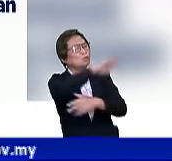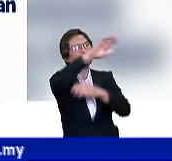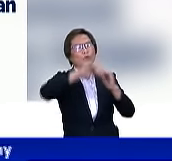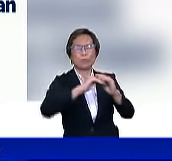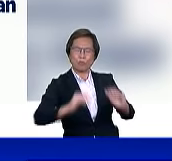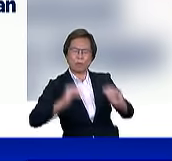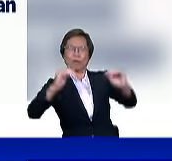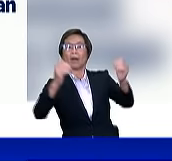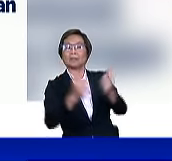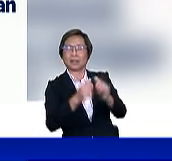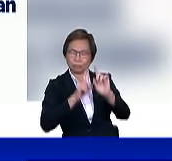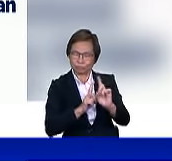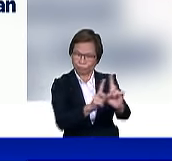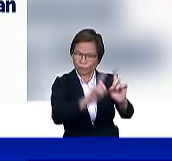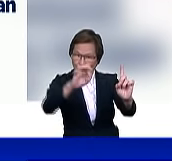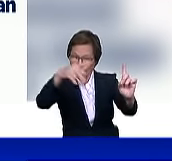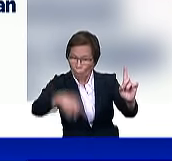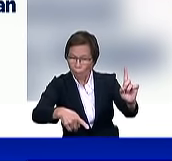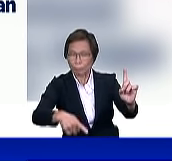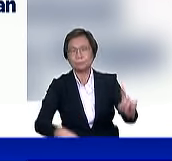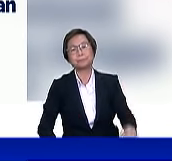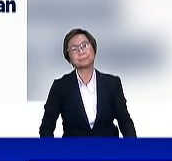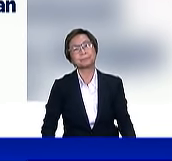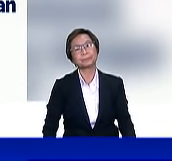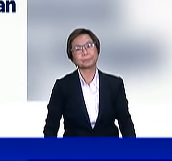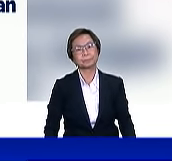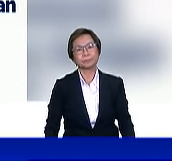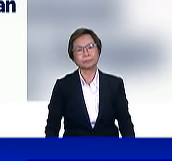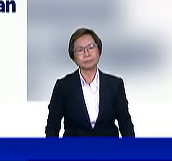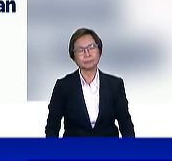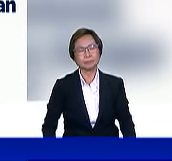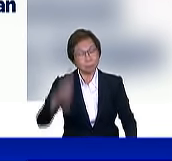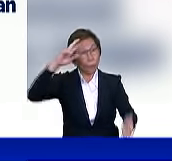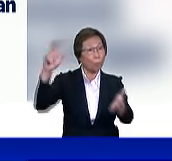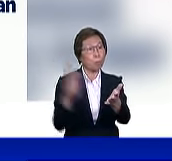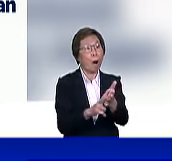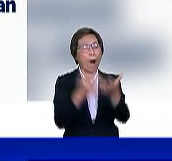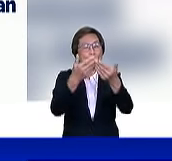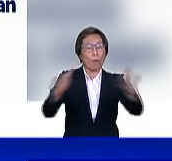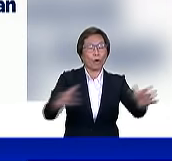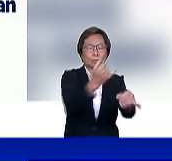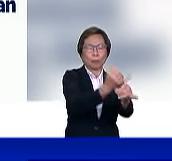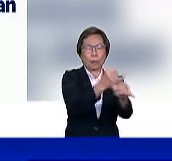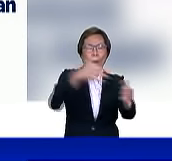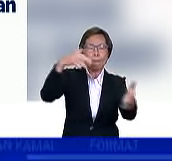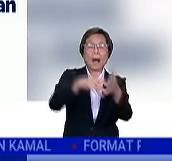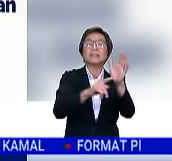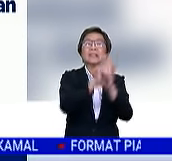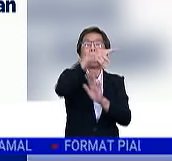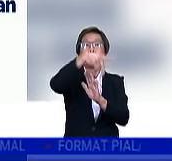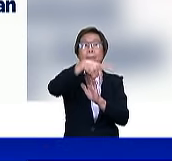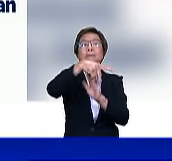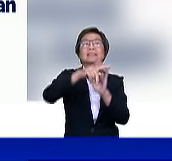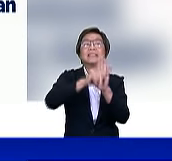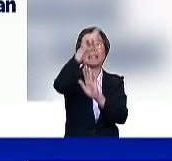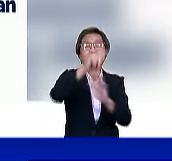fasa dengan mematuhi SOP ditetapkan. Keputusan itu selaras dengan pembukaan Institut Pengajian Tinggi berkuat